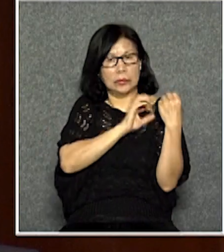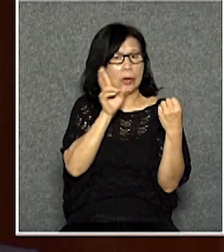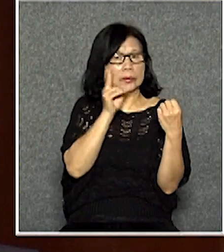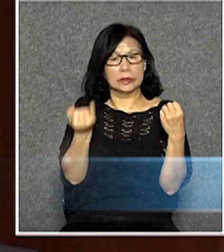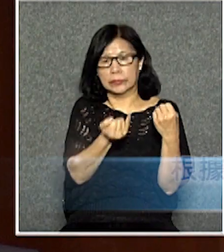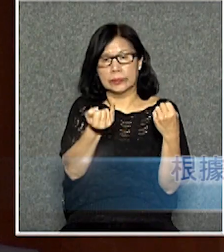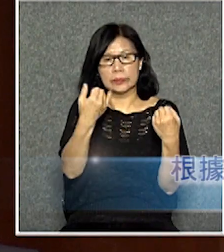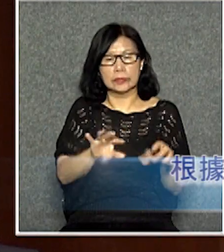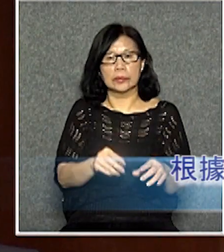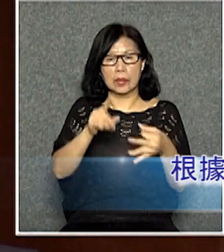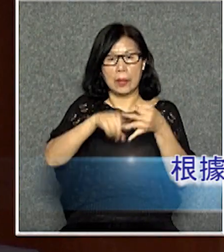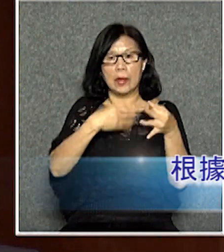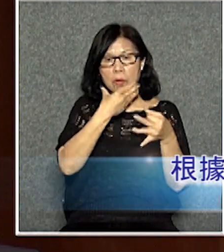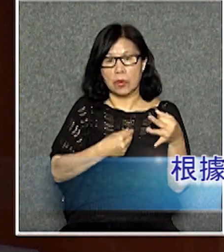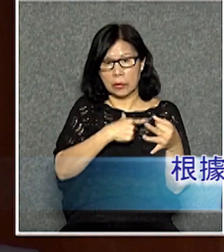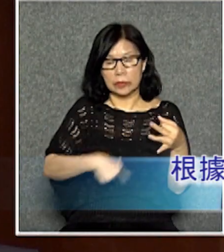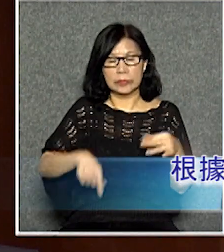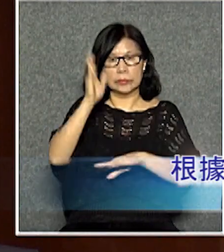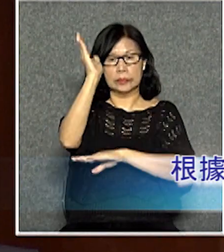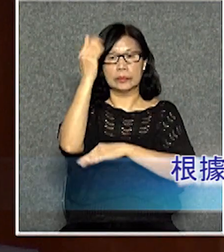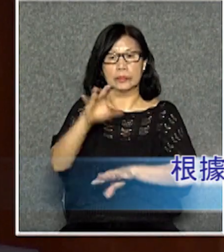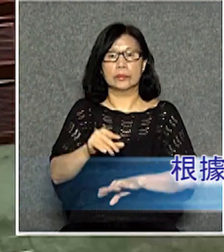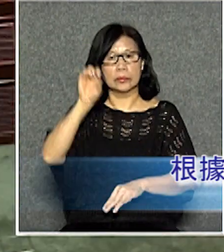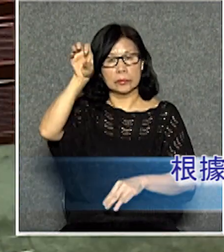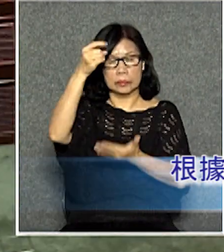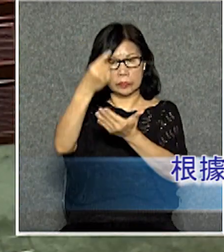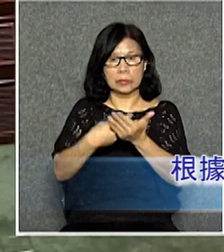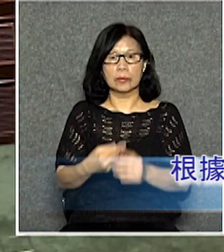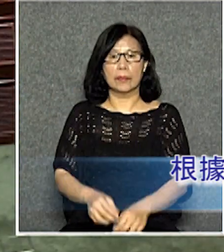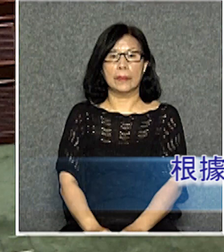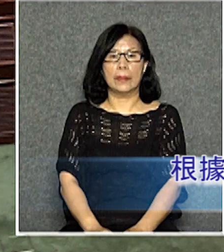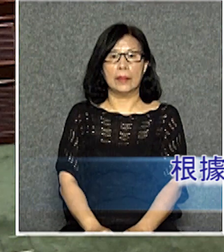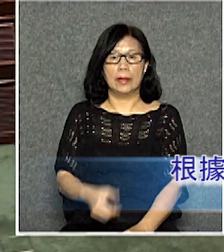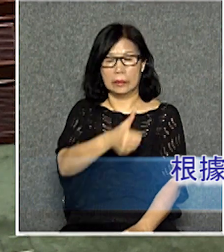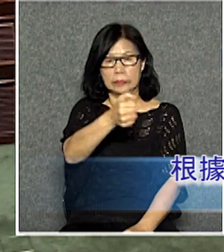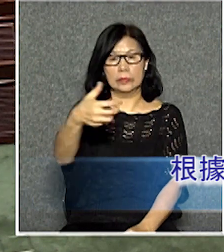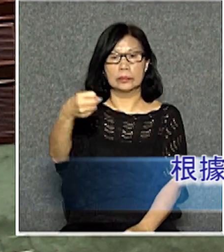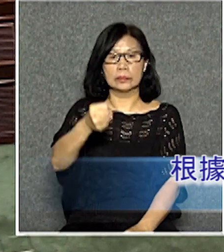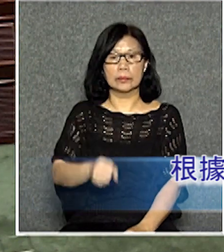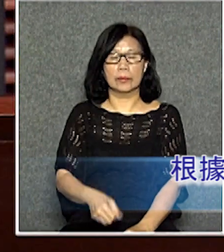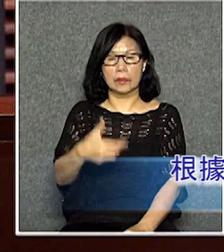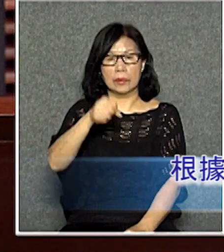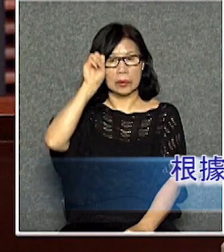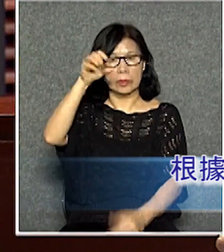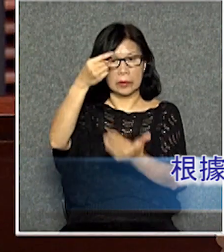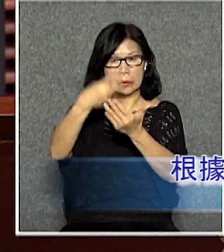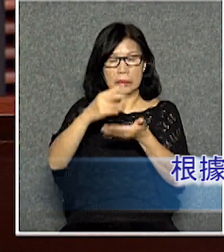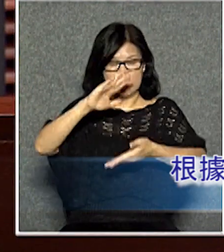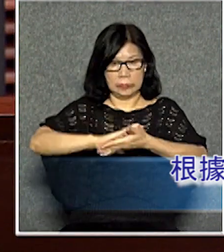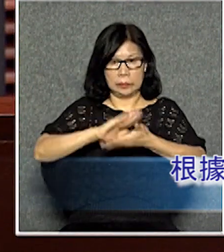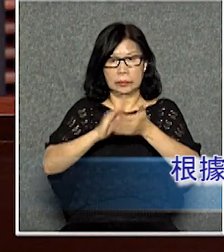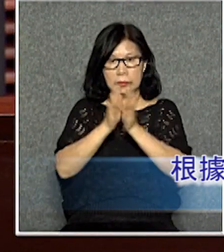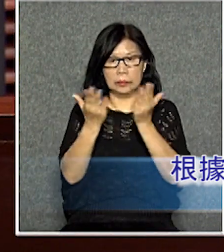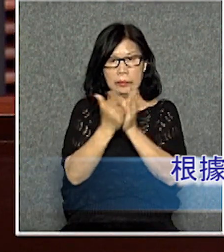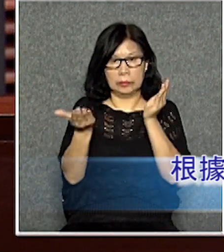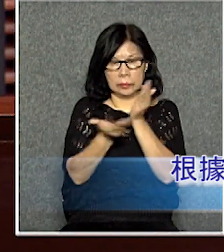我現在請楊岳橋議員發言及動議議案。 多謝主席。主席，我動議通過印載在議程內的